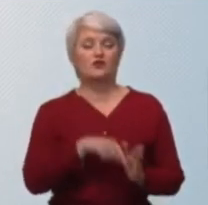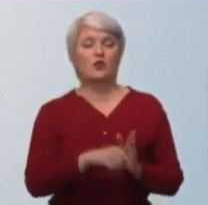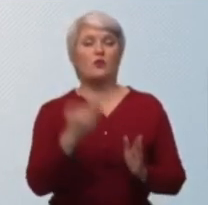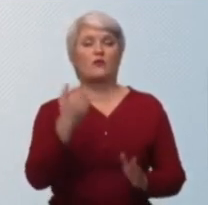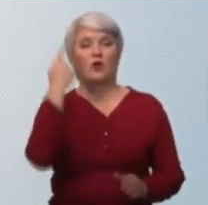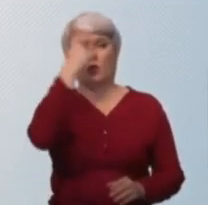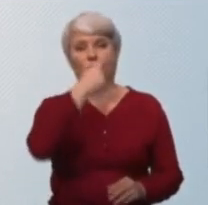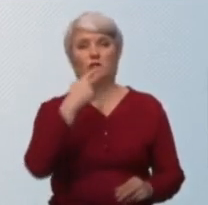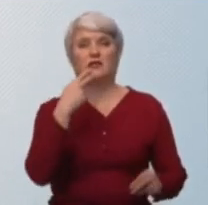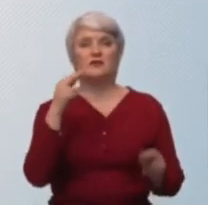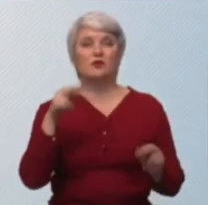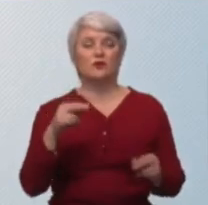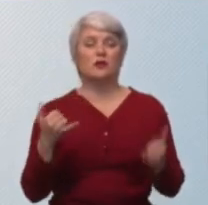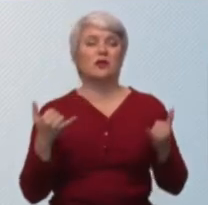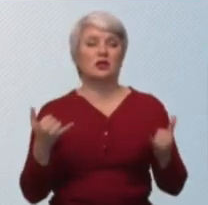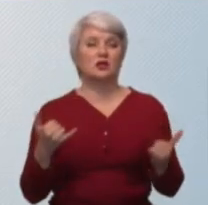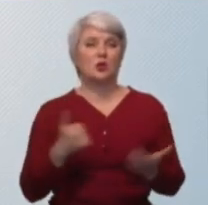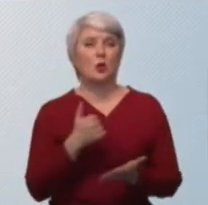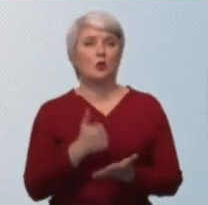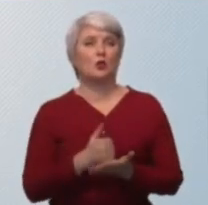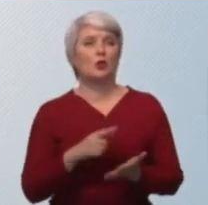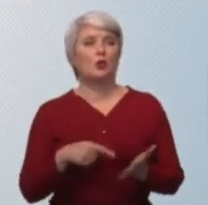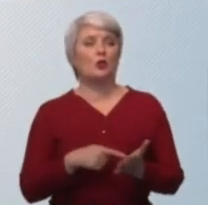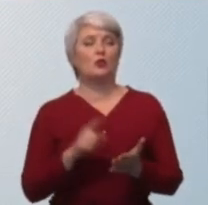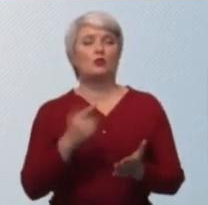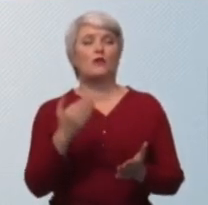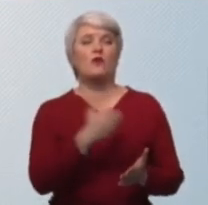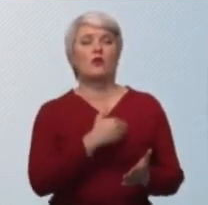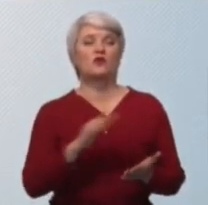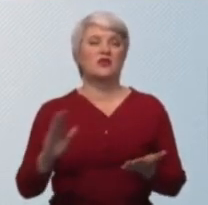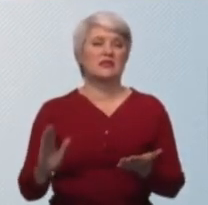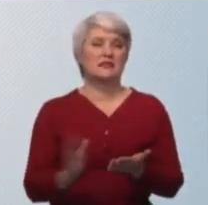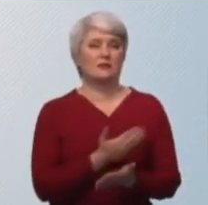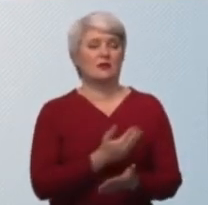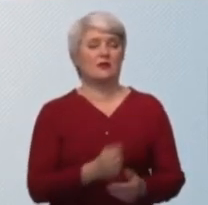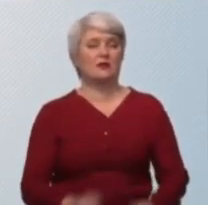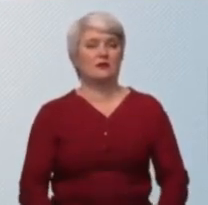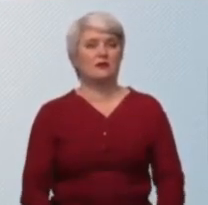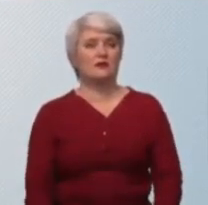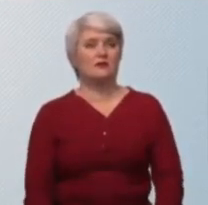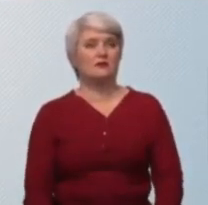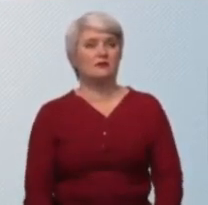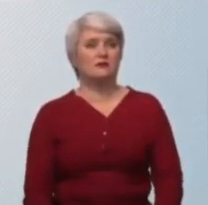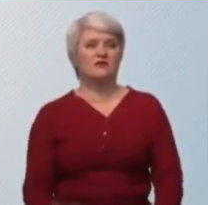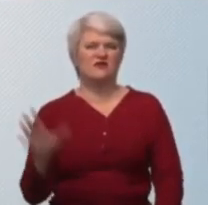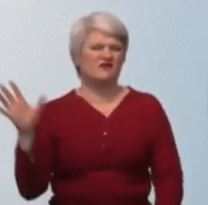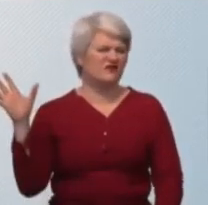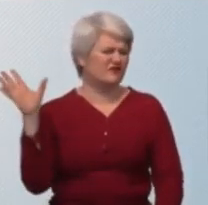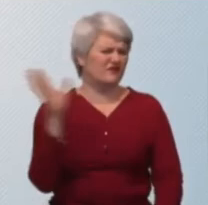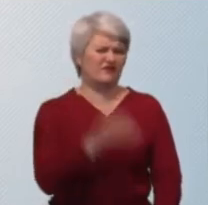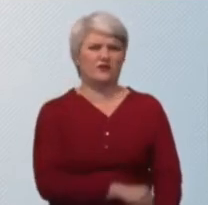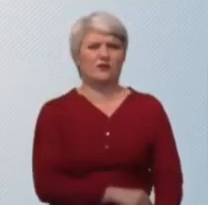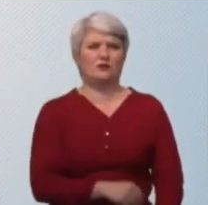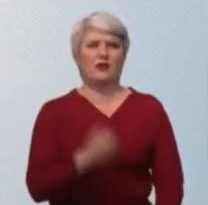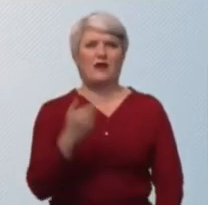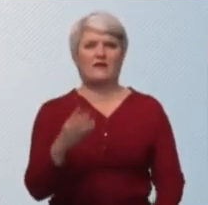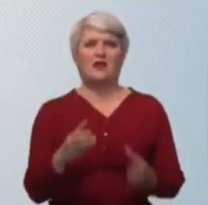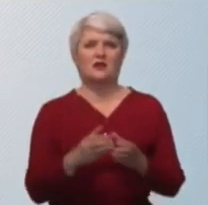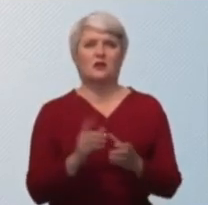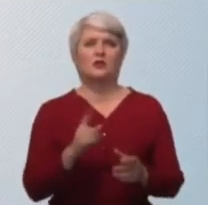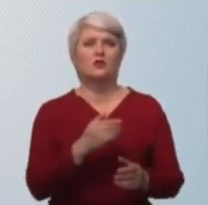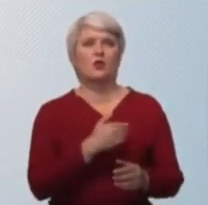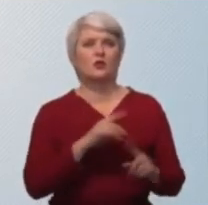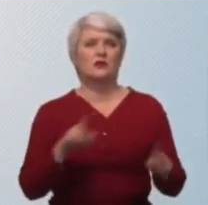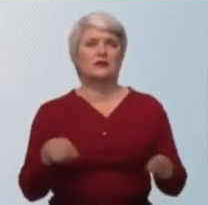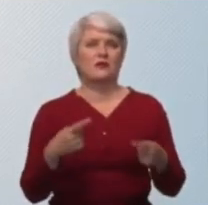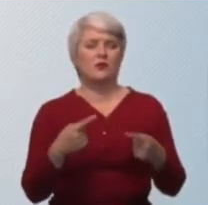особисто звинувачуєте чинного міського голову? Чому ви хочете його змінити? У всьому. Ваша партія чому хоче